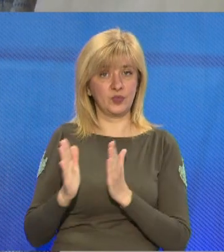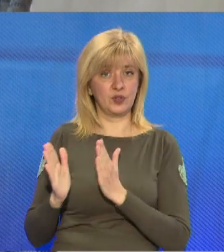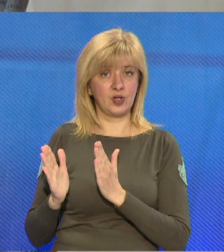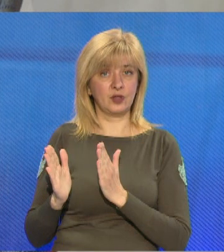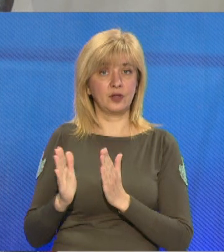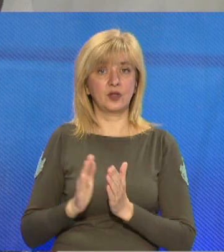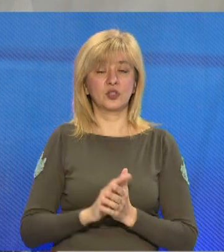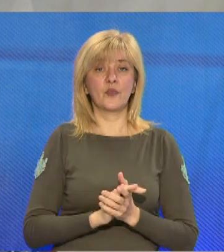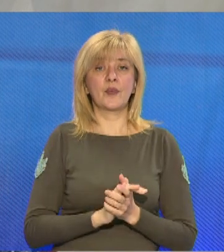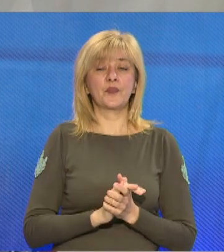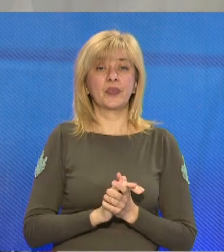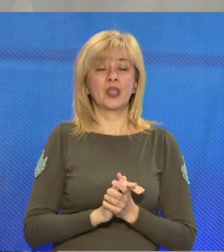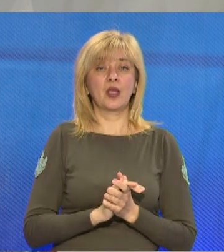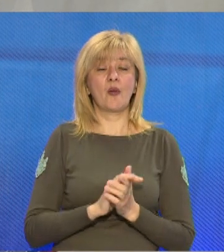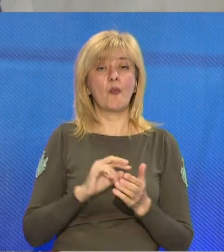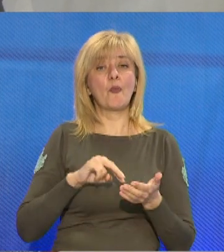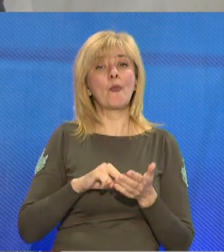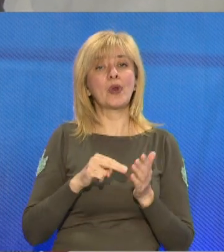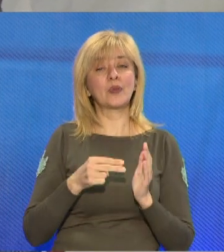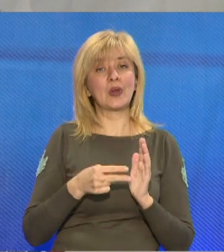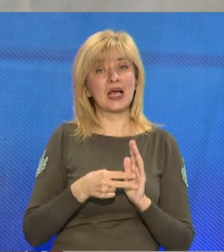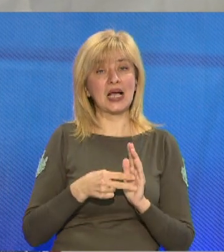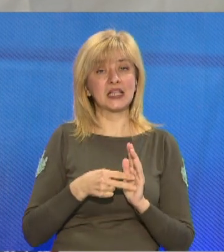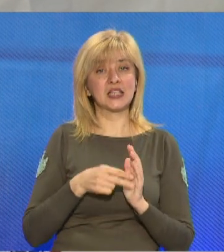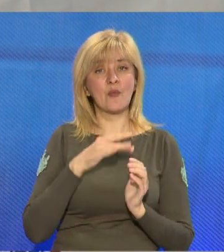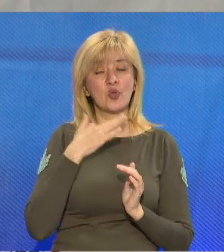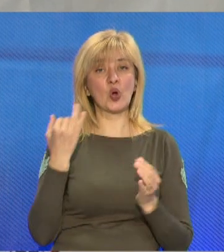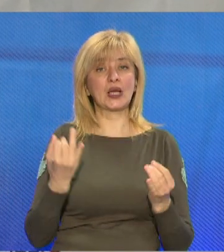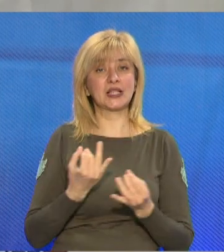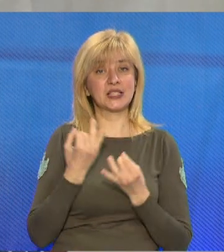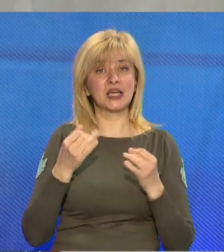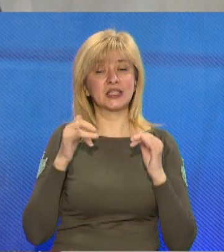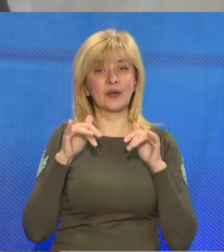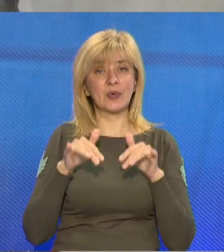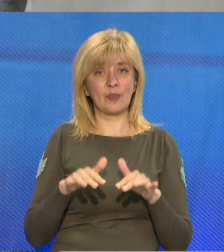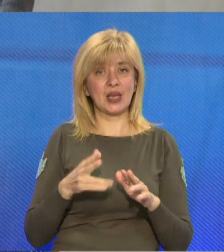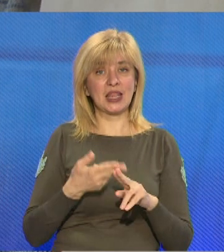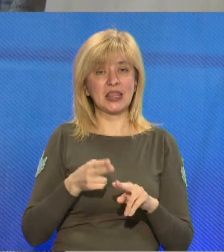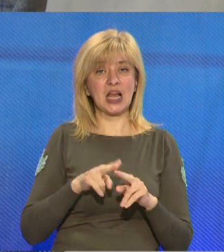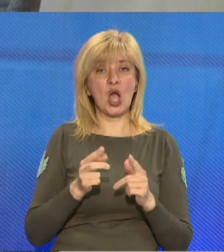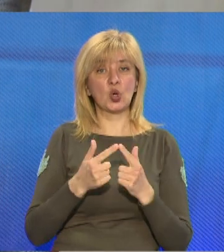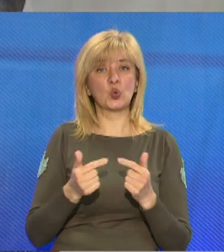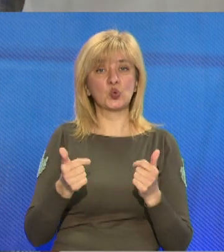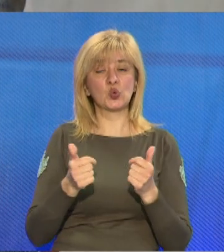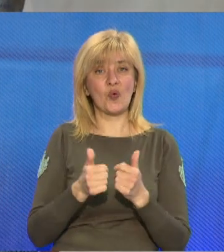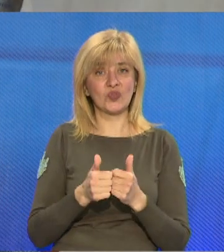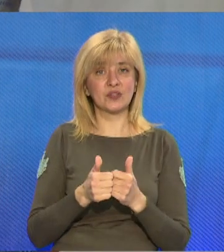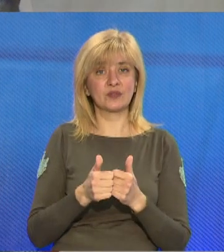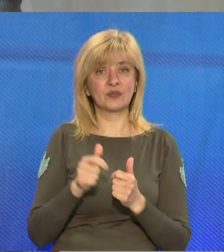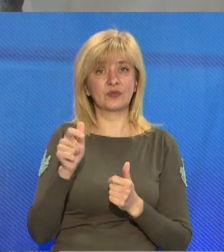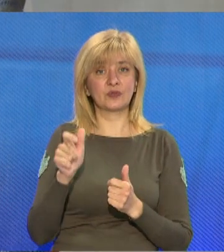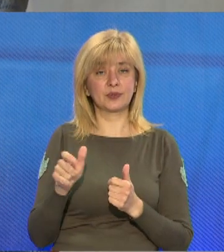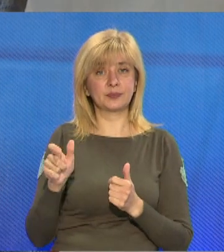но предполагается много интересных мероприятий для кружковцев.